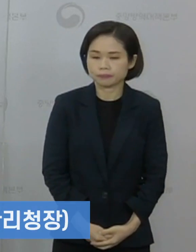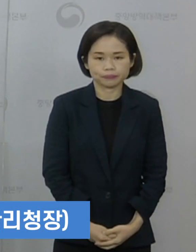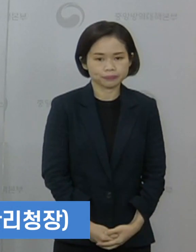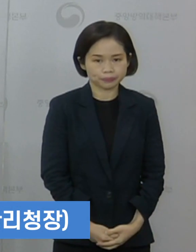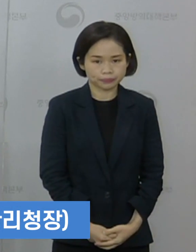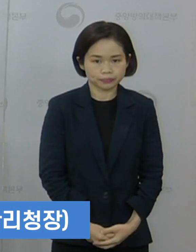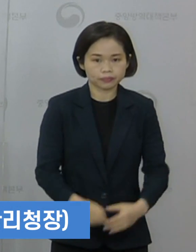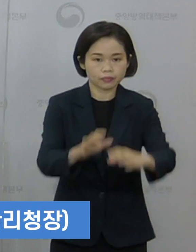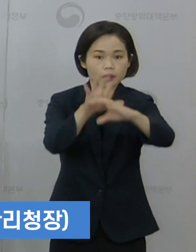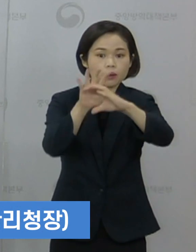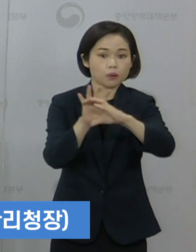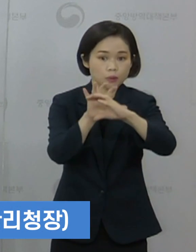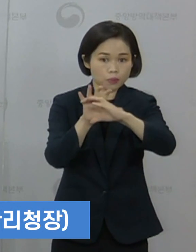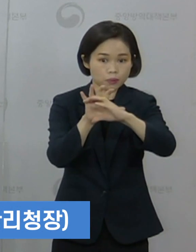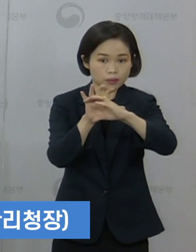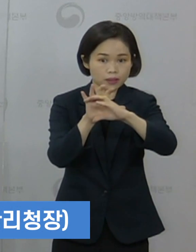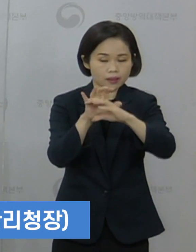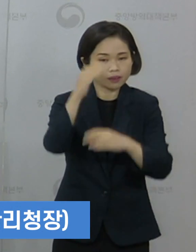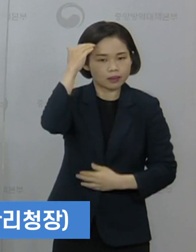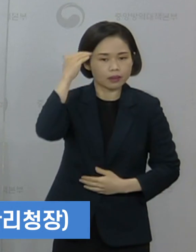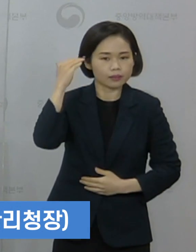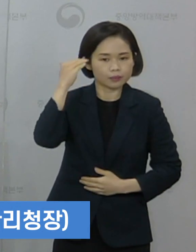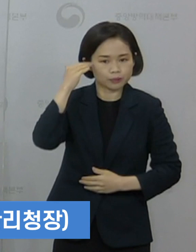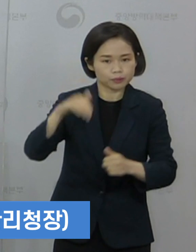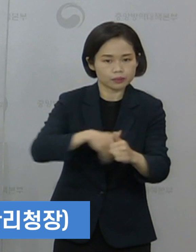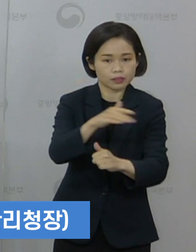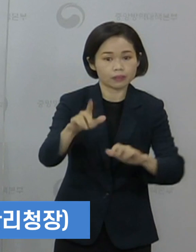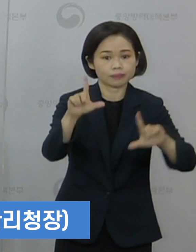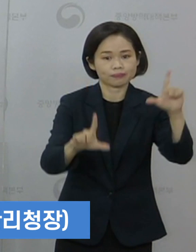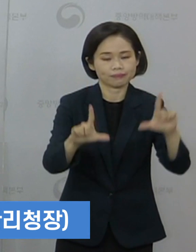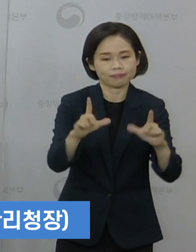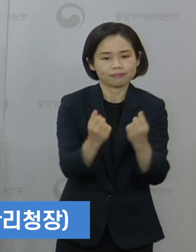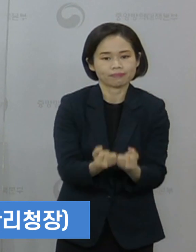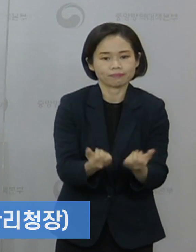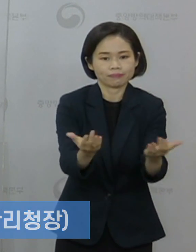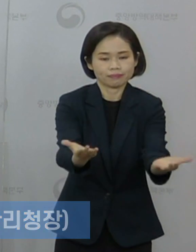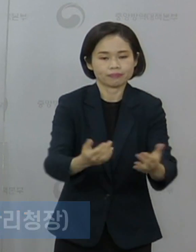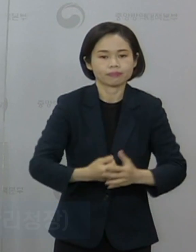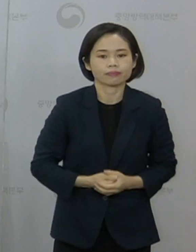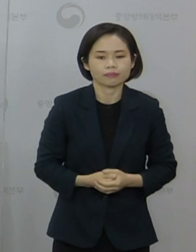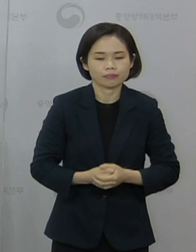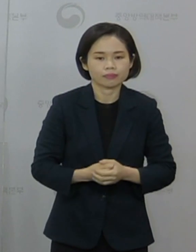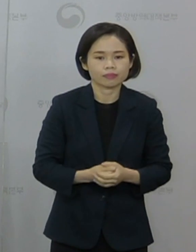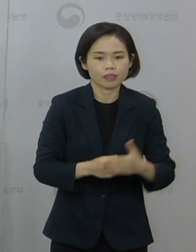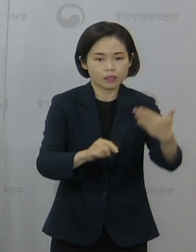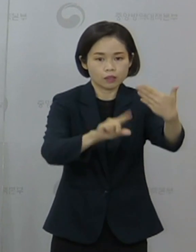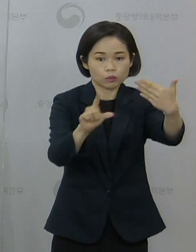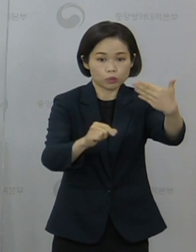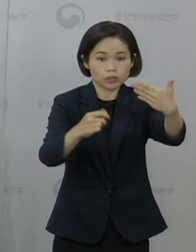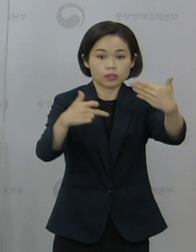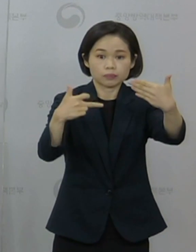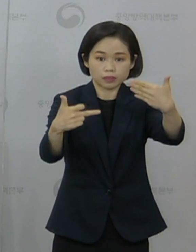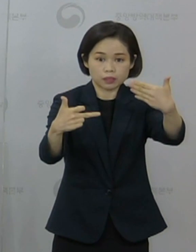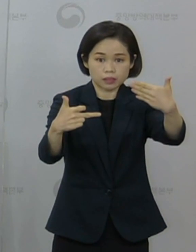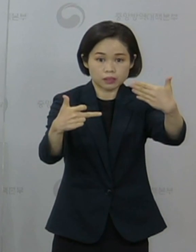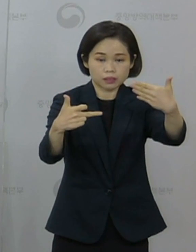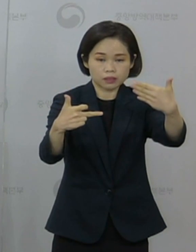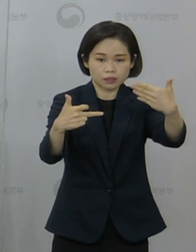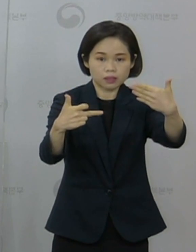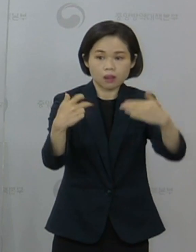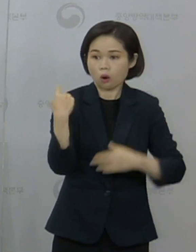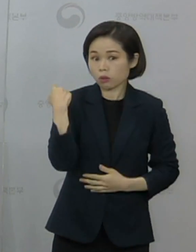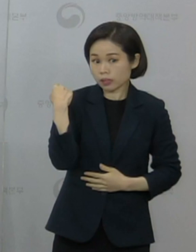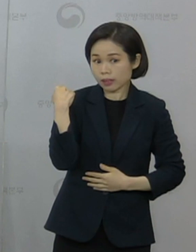4 코로나 바이러스 감염증 1구 국내 발생 현황을 말씀드리겠습니다 9월 17일 기준으로 국내 발생